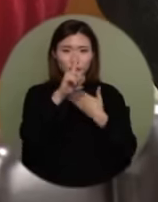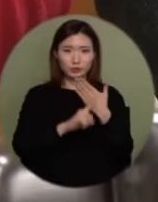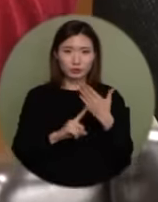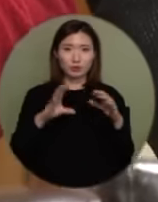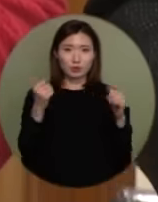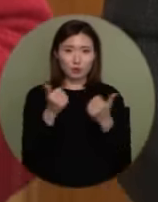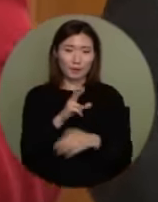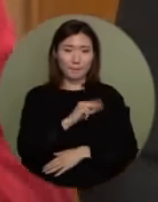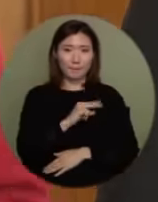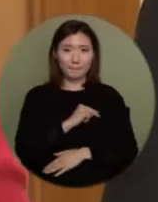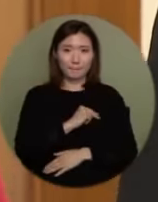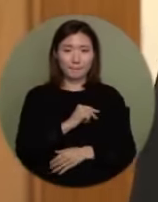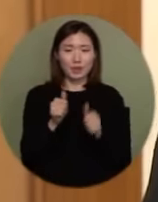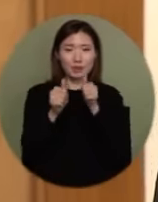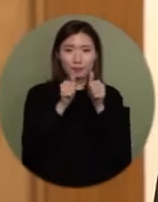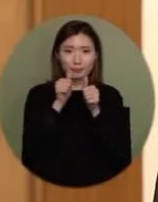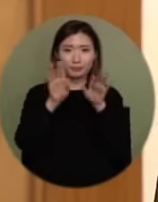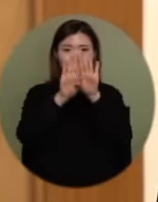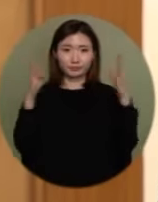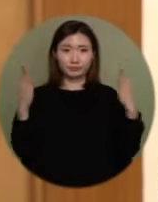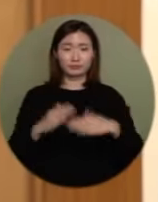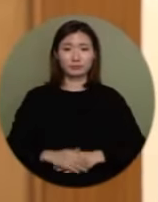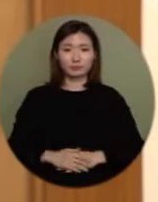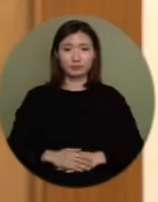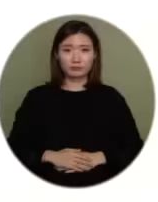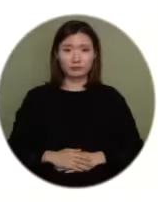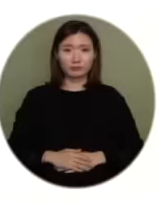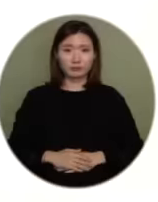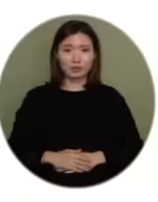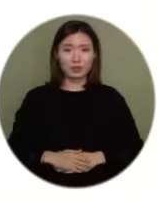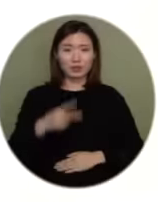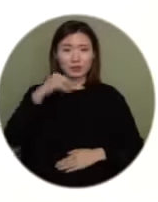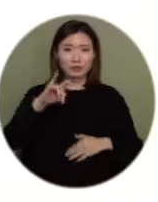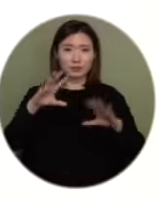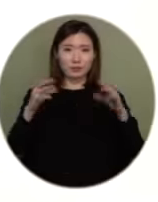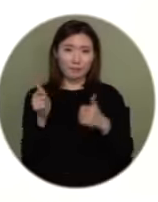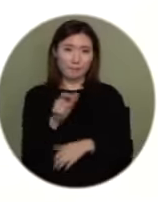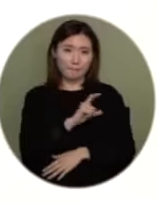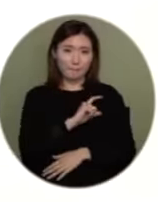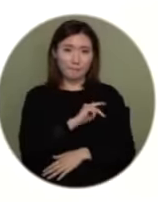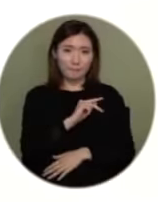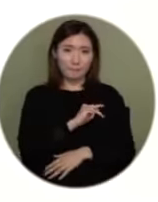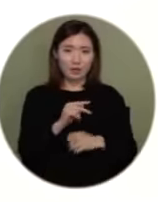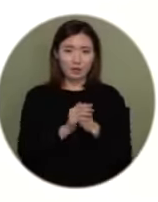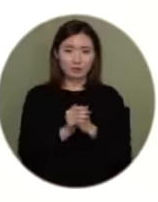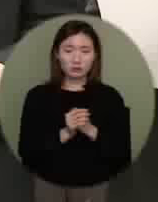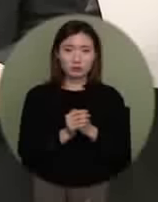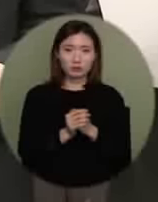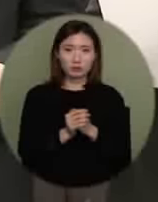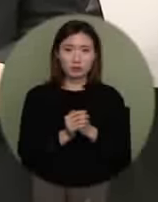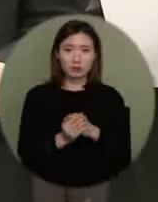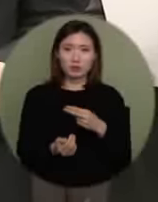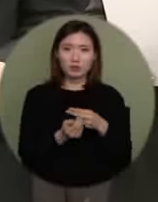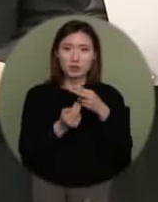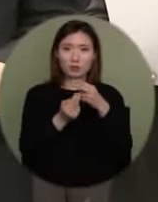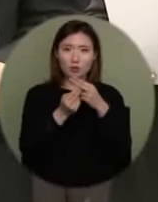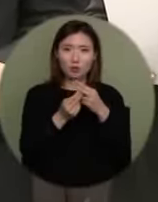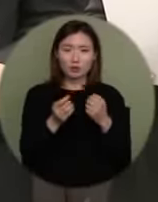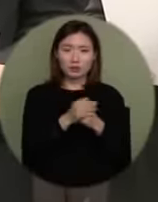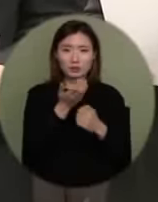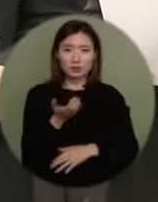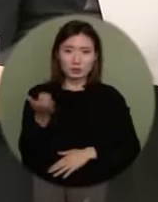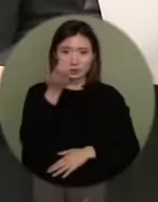시의회 의원들이 기자회견을 열었습니다. 시의원들은 인사에서 참고해야 하는 승진 명부상